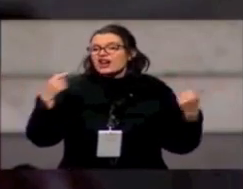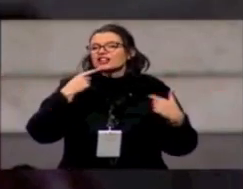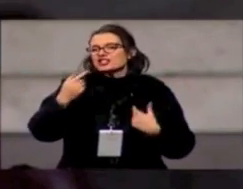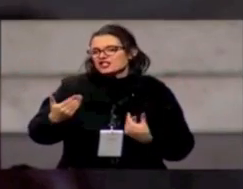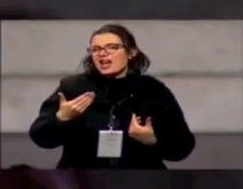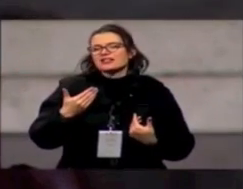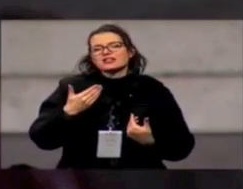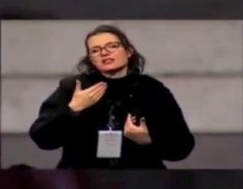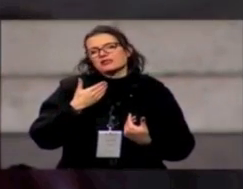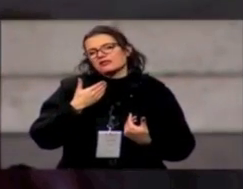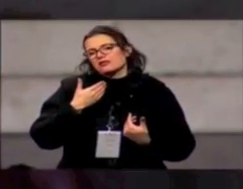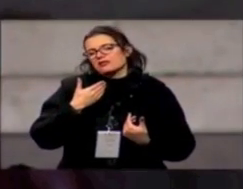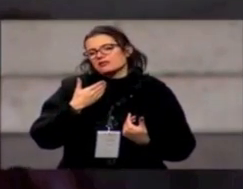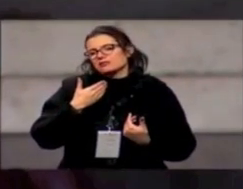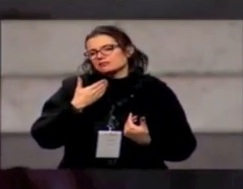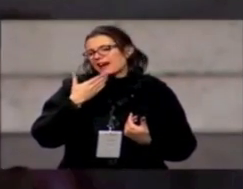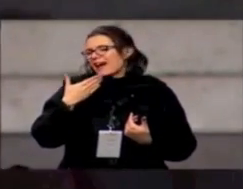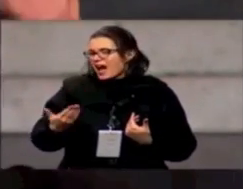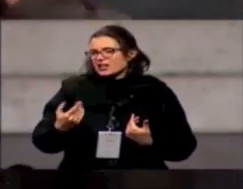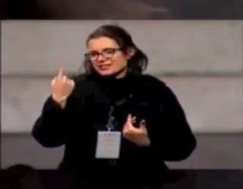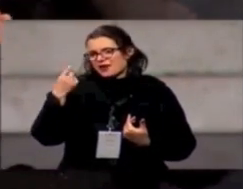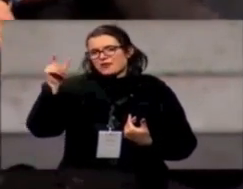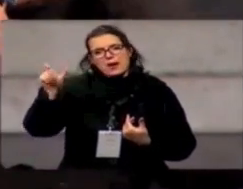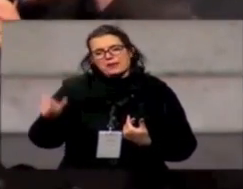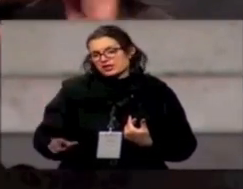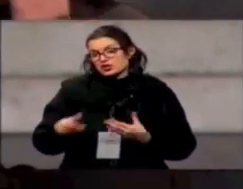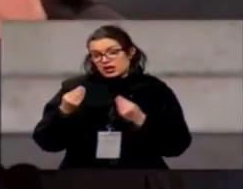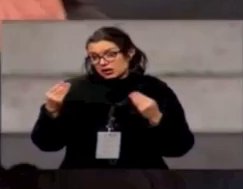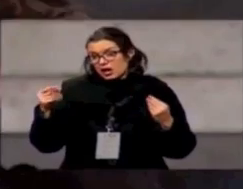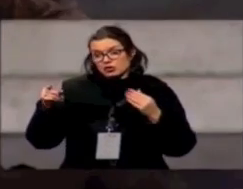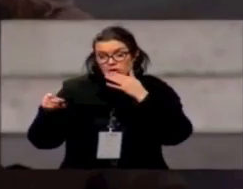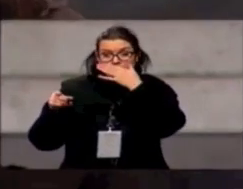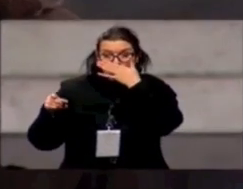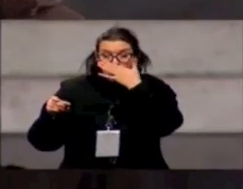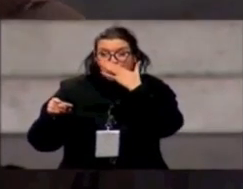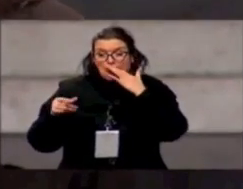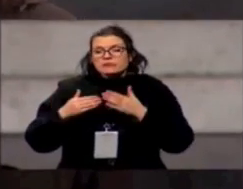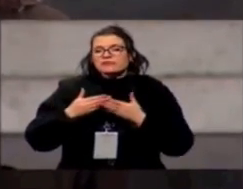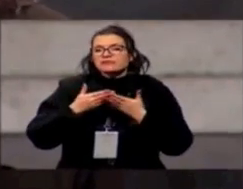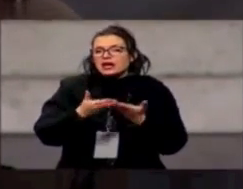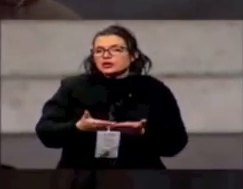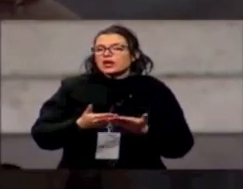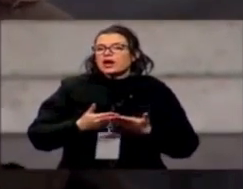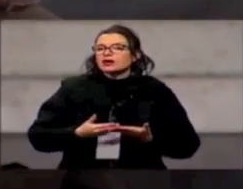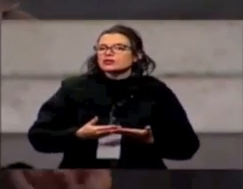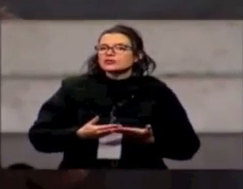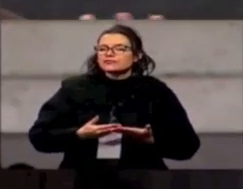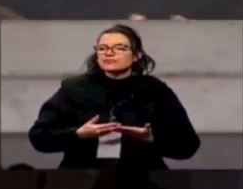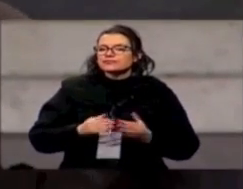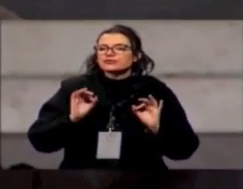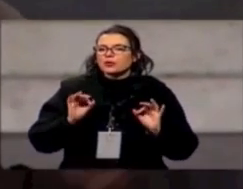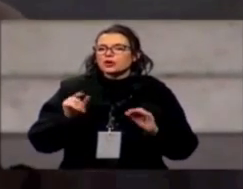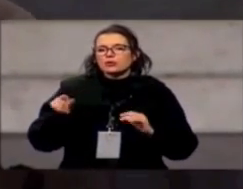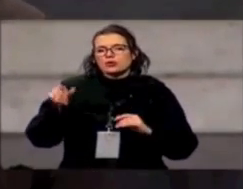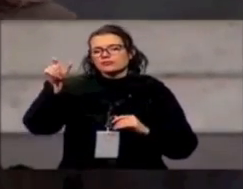un personaggio che molto ha contribuito a che molto siè